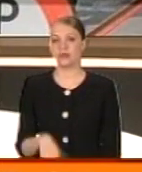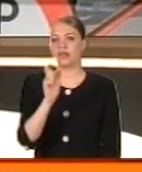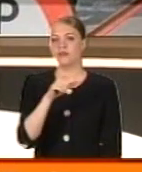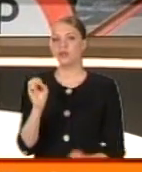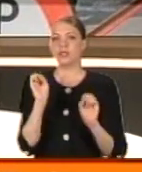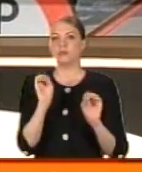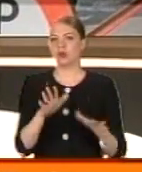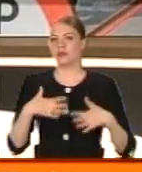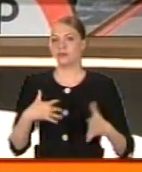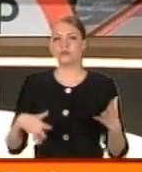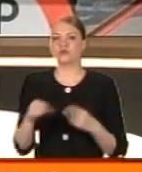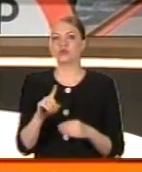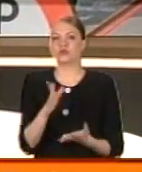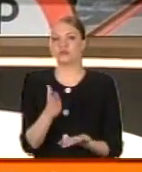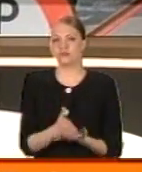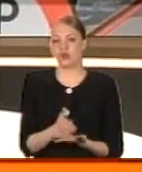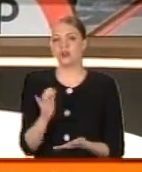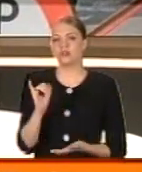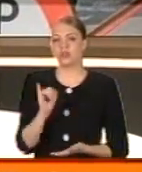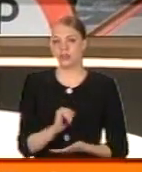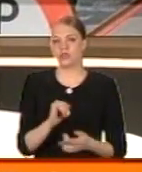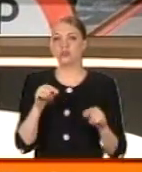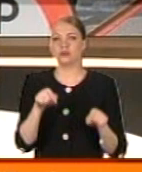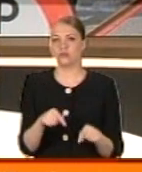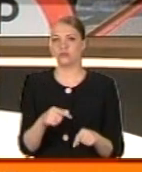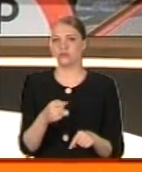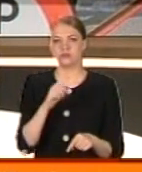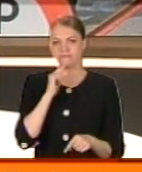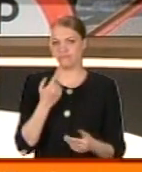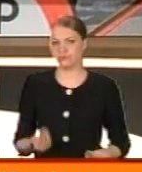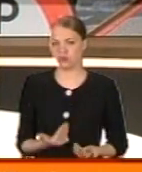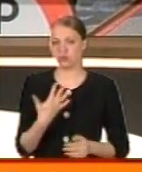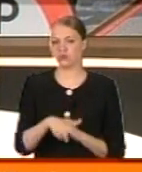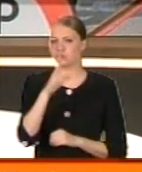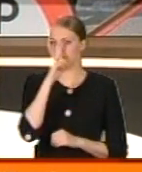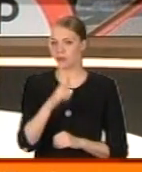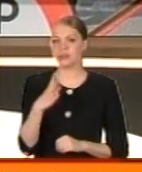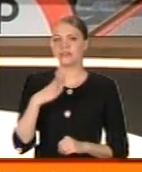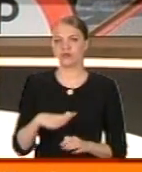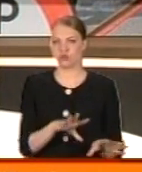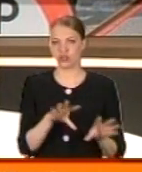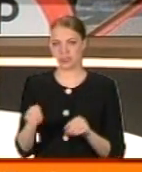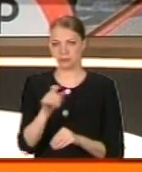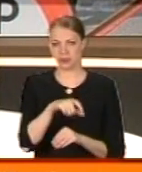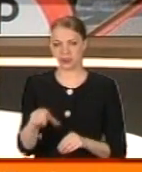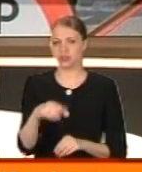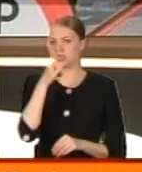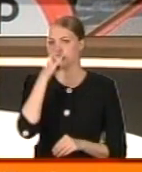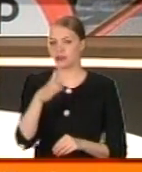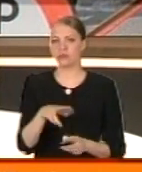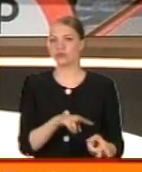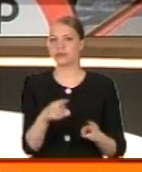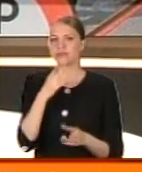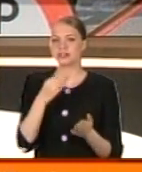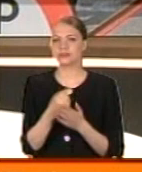Вони покинули в Криму все, що тут мали, і тут ледве виживають. Уже 2 місяці вимушені переселенці не можуть перевезти